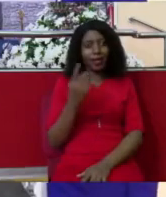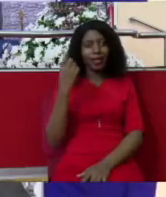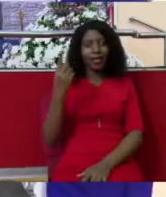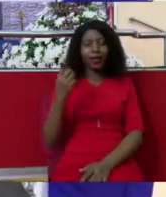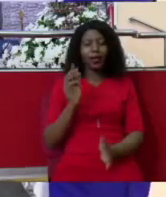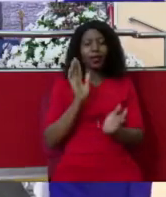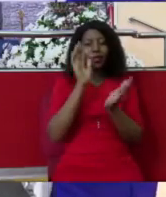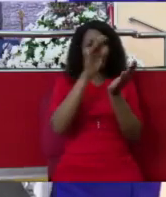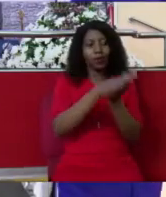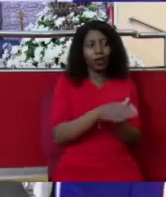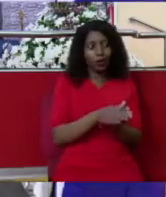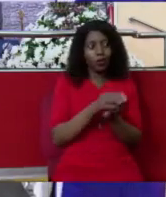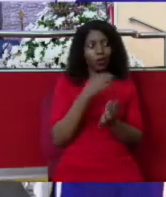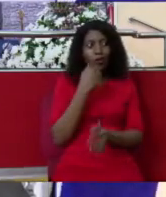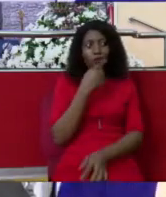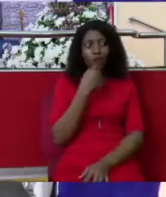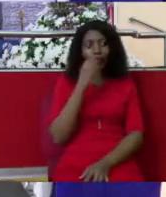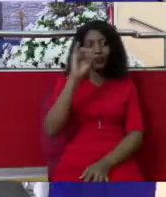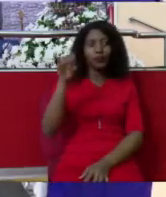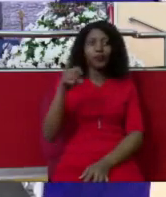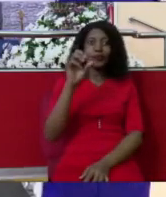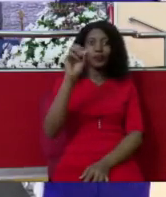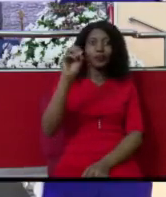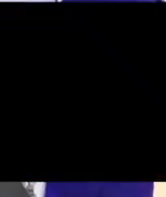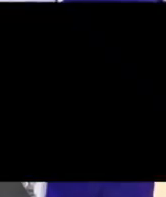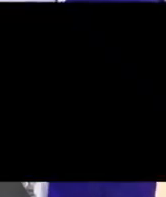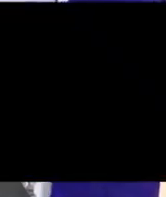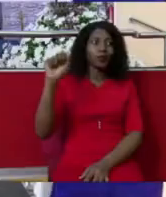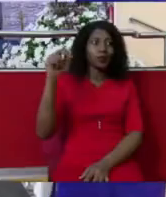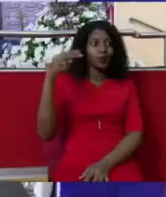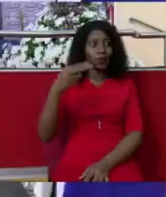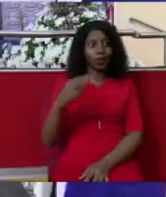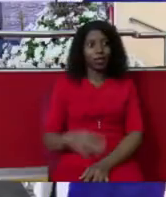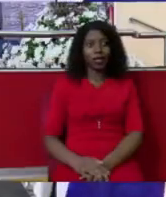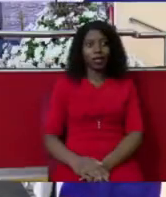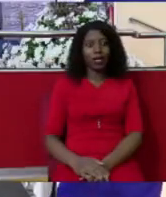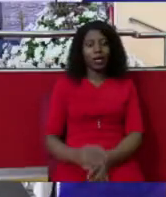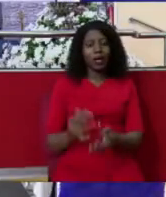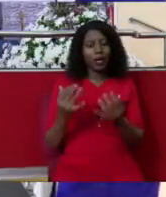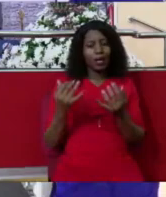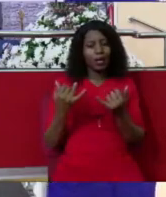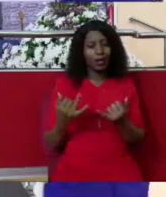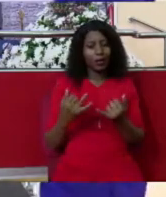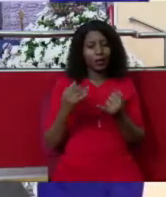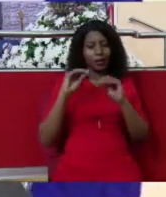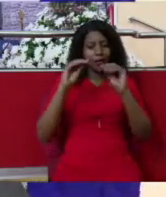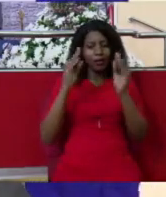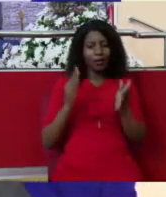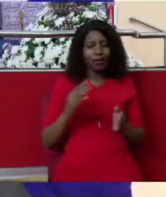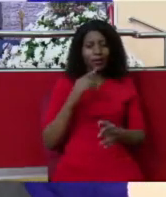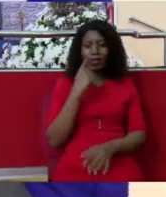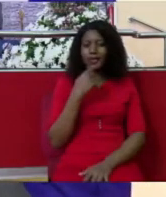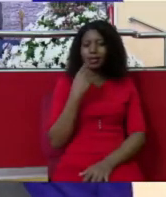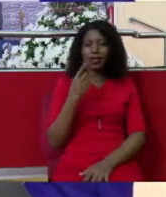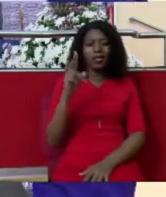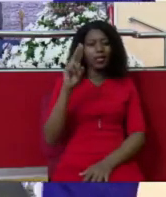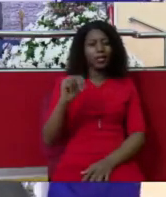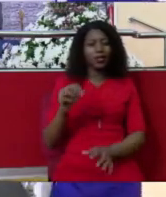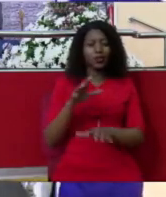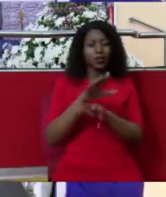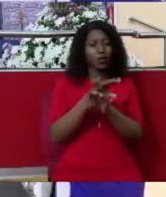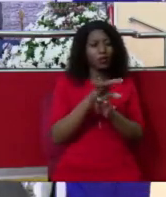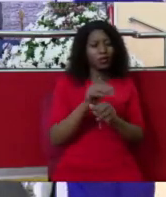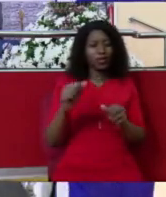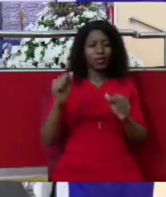ambaye alimeza Jonah. And the teacher was like, no, there is no fish that can swallow a human being. Na mwalimu akasema hakuna samaki ambaye